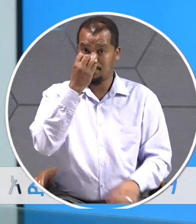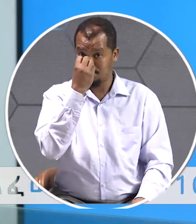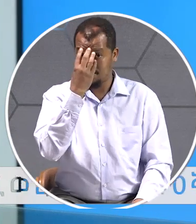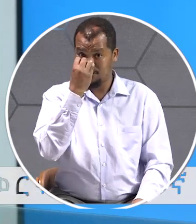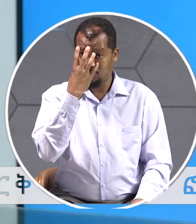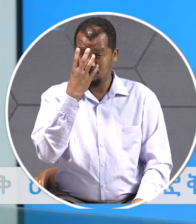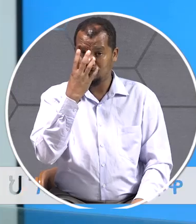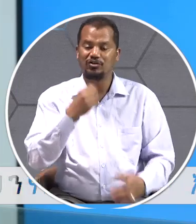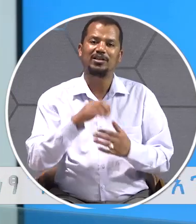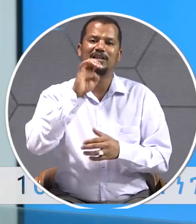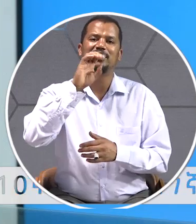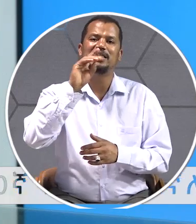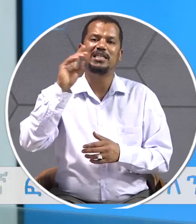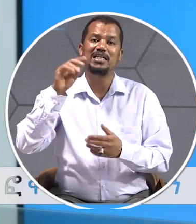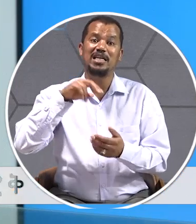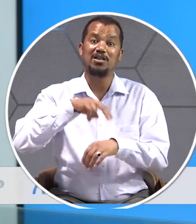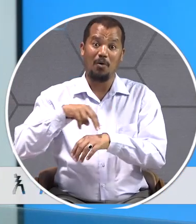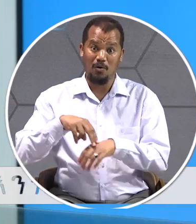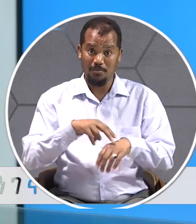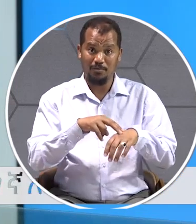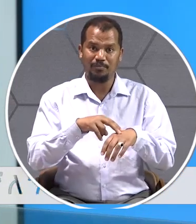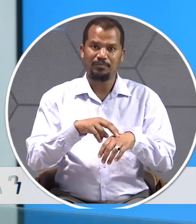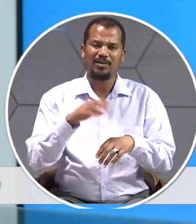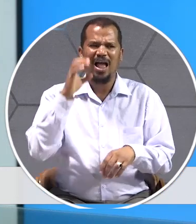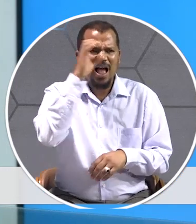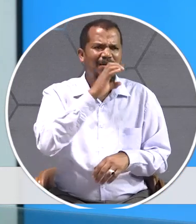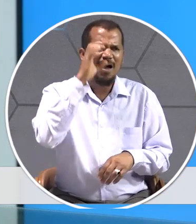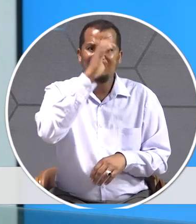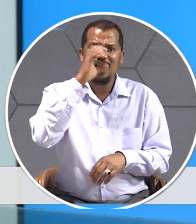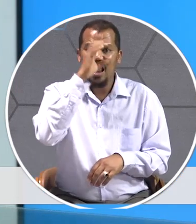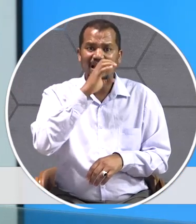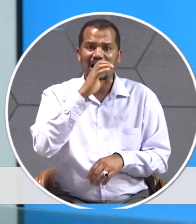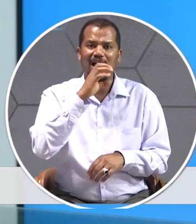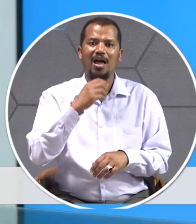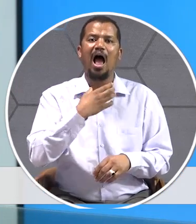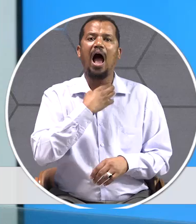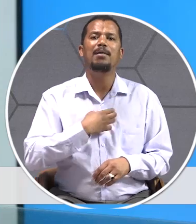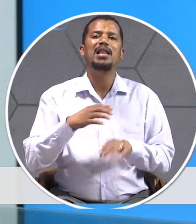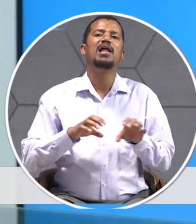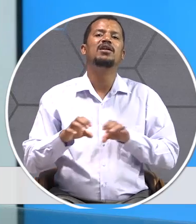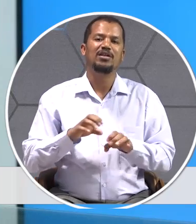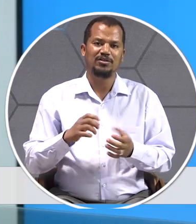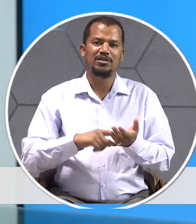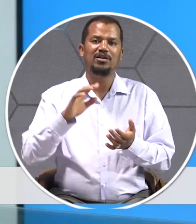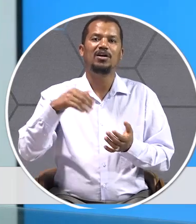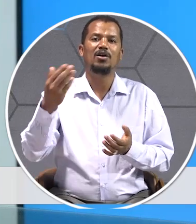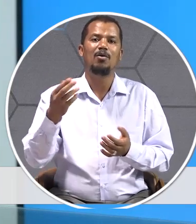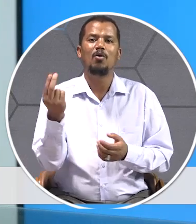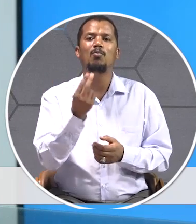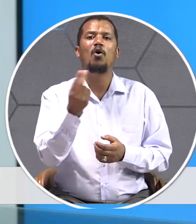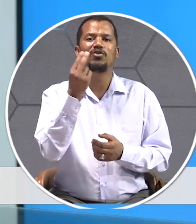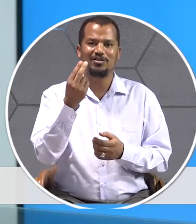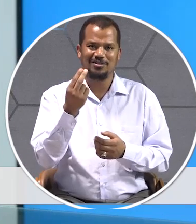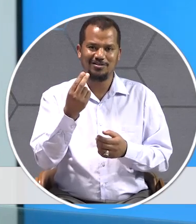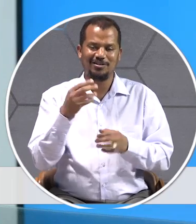ነው እንግዲህ ኢሲዲዲ የተቋቋመው እና አፈላልጋ ሜምበር አደረገችኝ። ከዛ ቦርድ